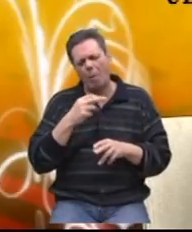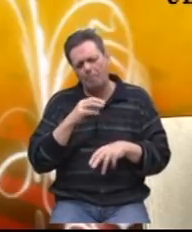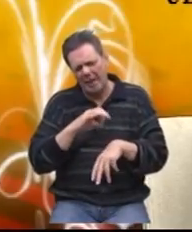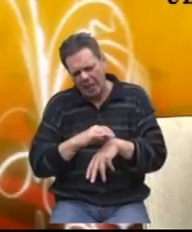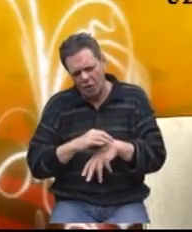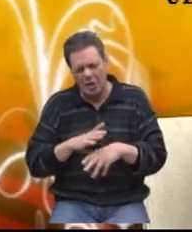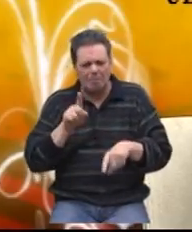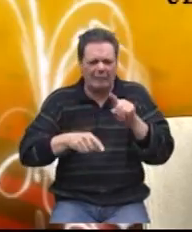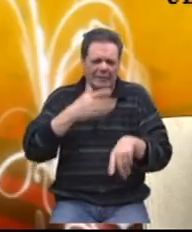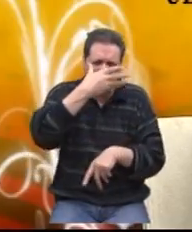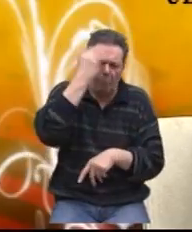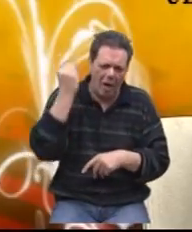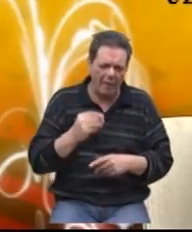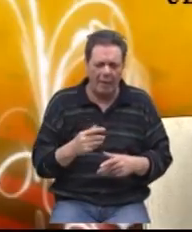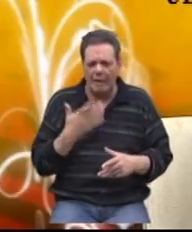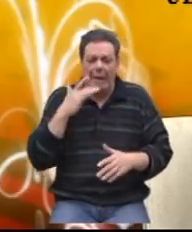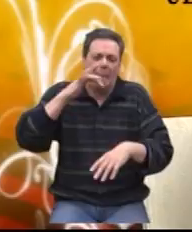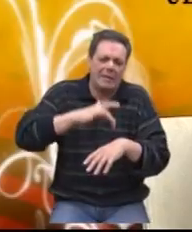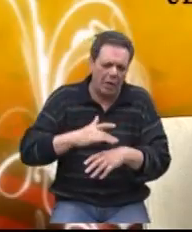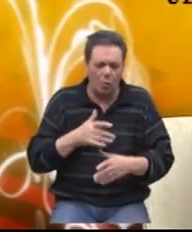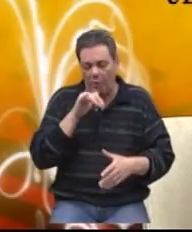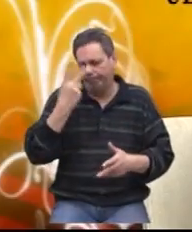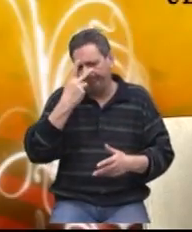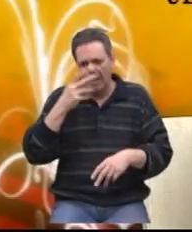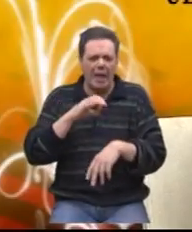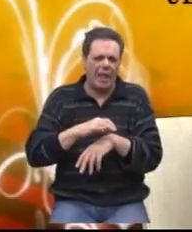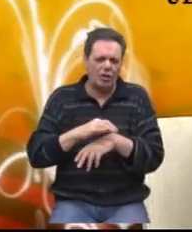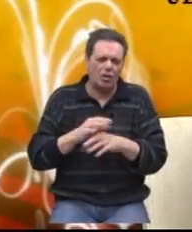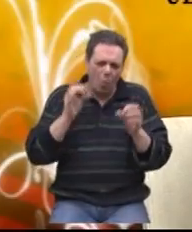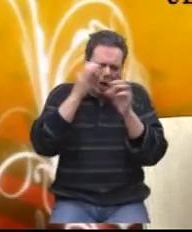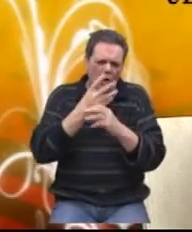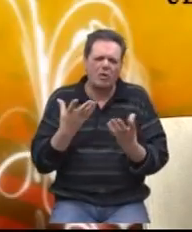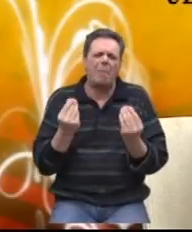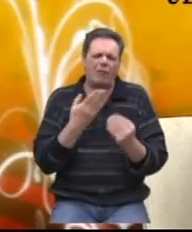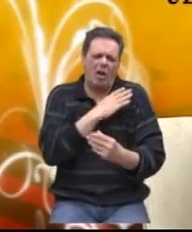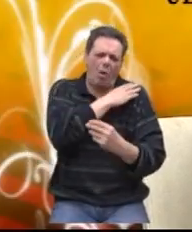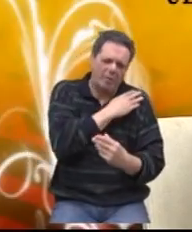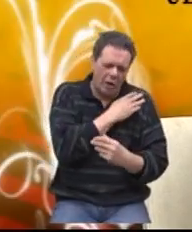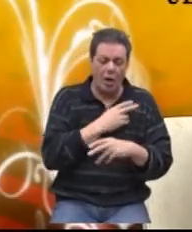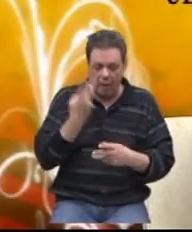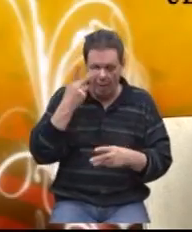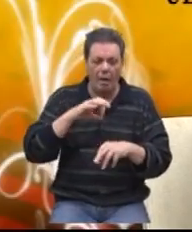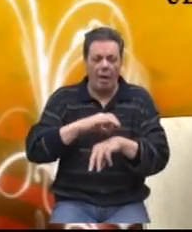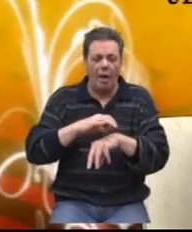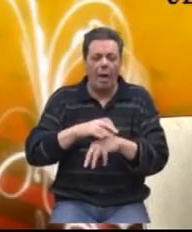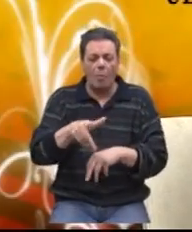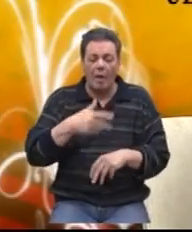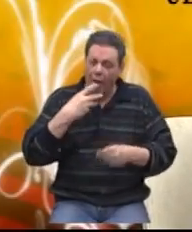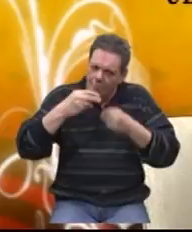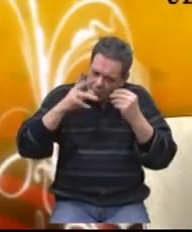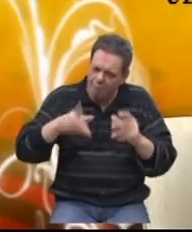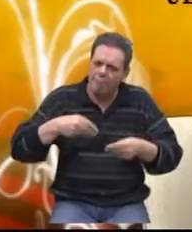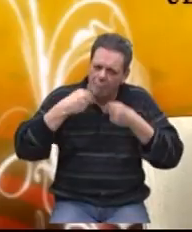ponekad zaborave, ponekad ne stignu i liječnici su uvijek, nažalost, preopterećeni, ljekarnik je tu da im objasni